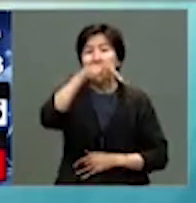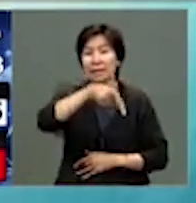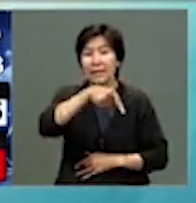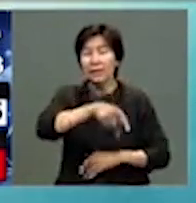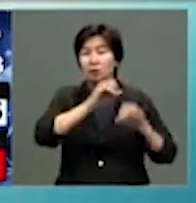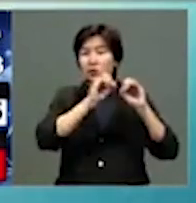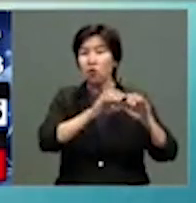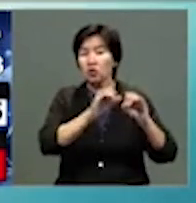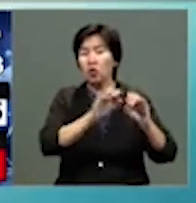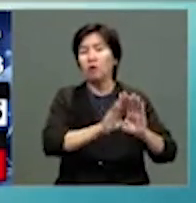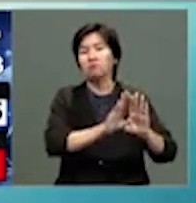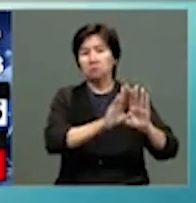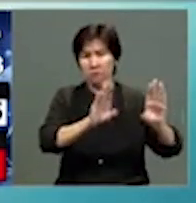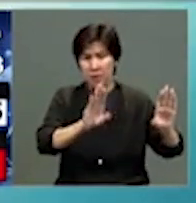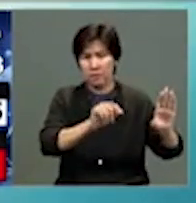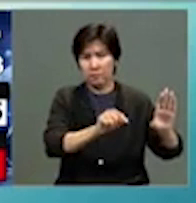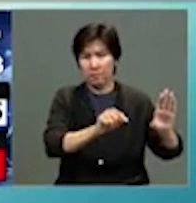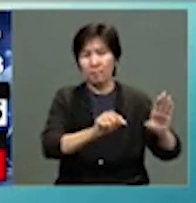คือผ่อนผันการใช้อาคารสถานที่พูดง่ายก็คือว่าให้โรงเรียนนานาชาติสถาบันกวดวิชาเปิดได้แล้วครับหน้าตอนนี้นำเรียนว่าอ้าวก็ไหนบอกว่า1